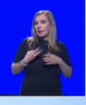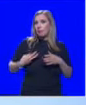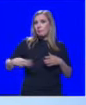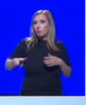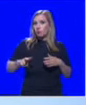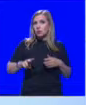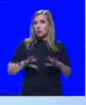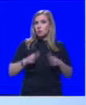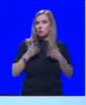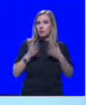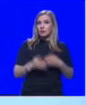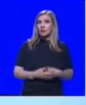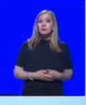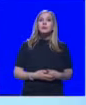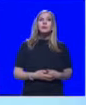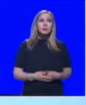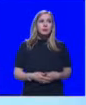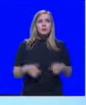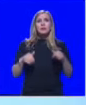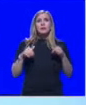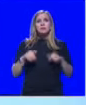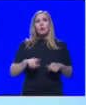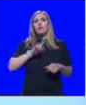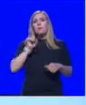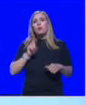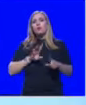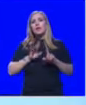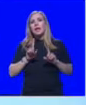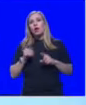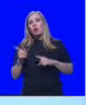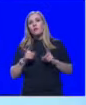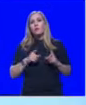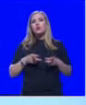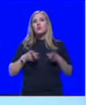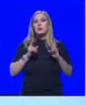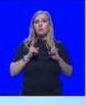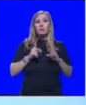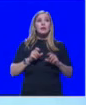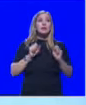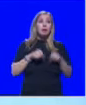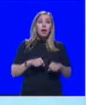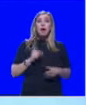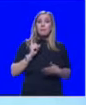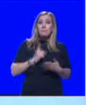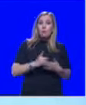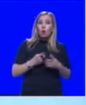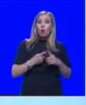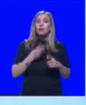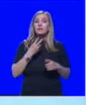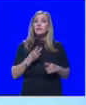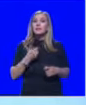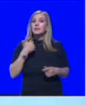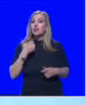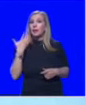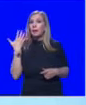вас? Този разговор не е спирал и тук въпросът не е за това кой какво може да си позволи. Да, могат. Могат. От 265 общини,